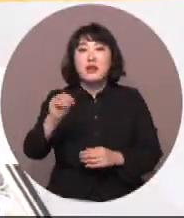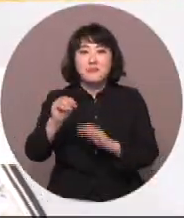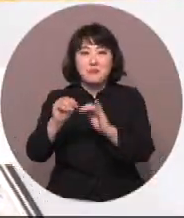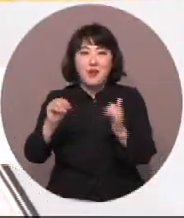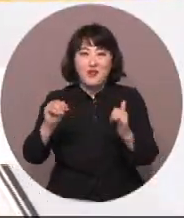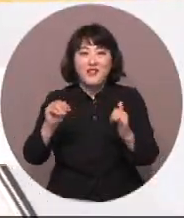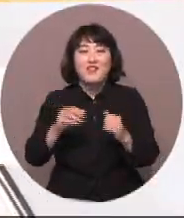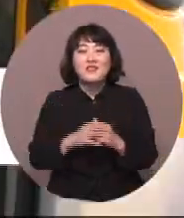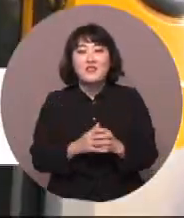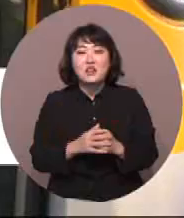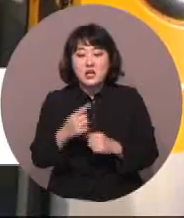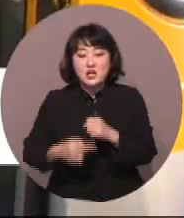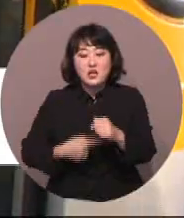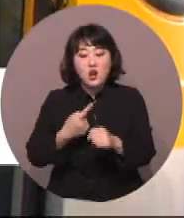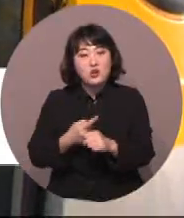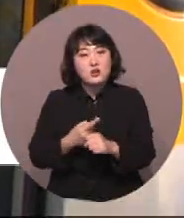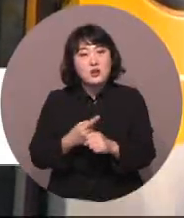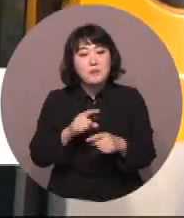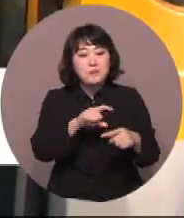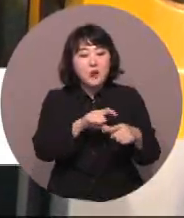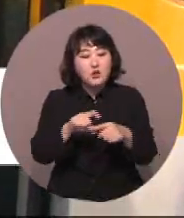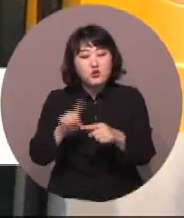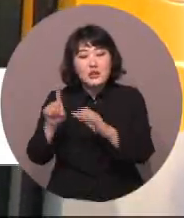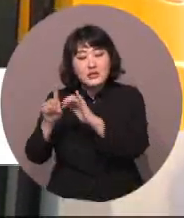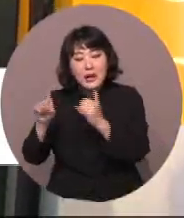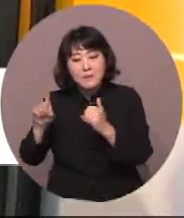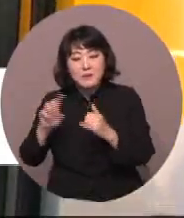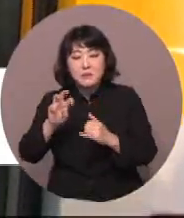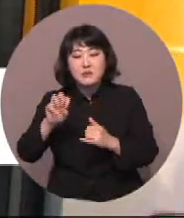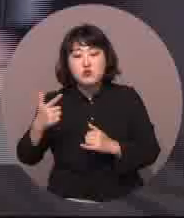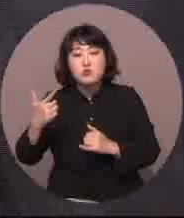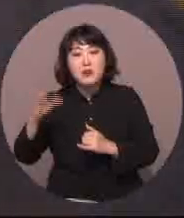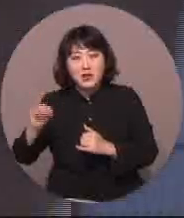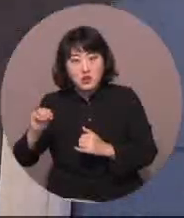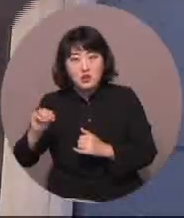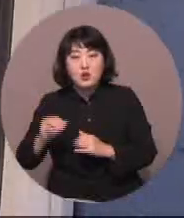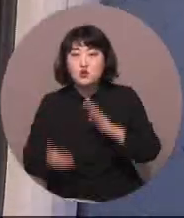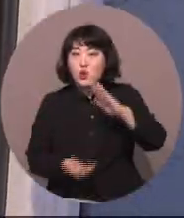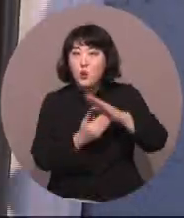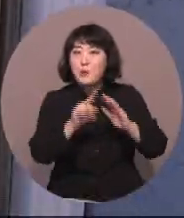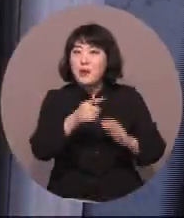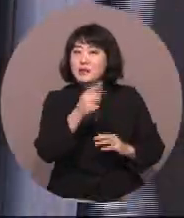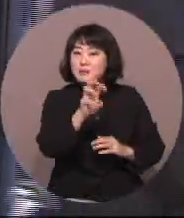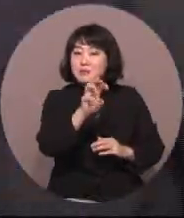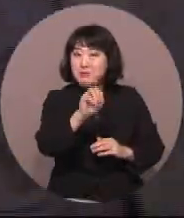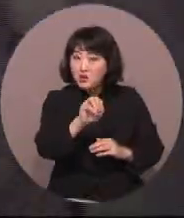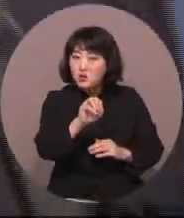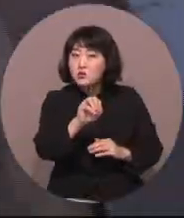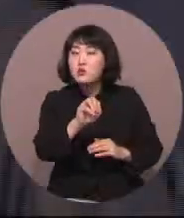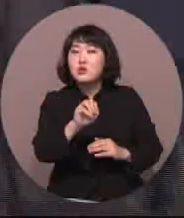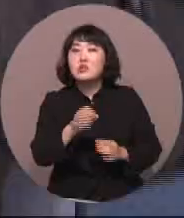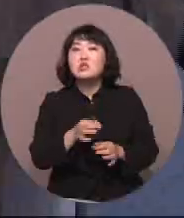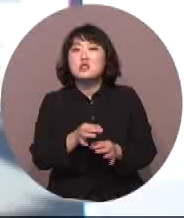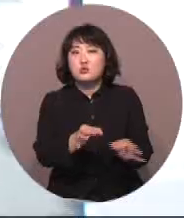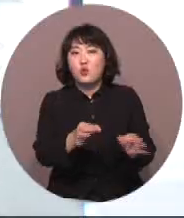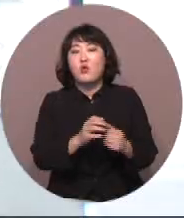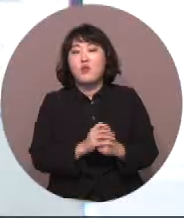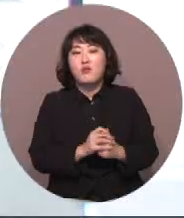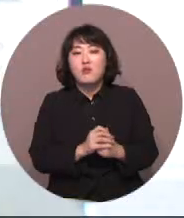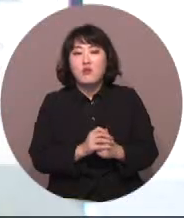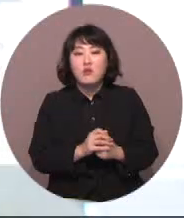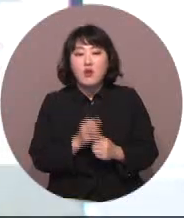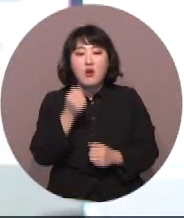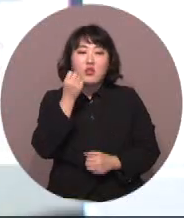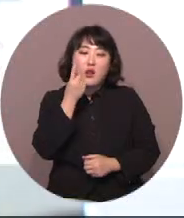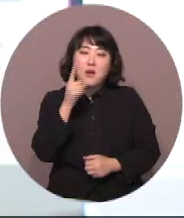대상으로 1년에 한 사람당 평균 360,000원 최대 130만원 이 지원됩니다 통 다 알어 마누 의